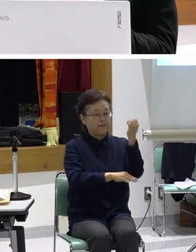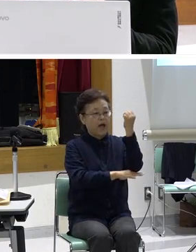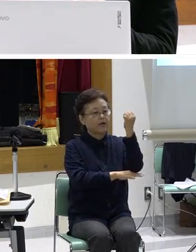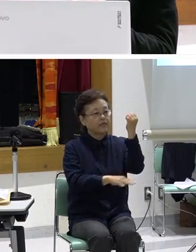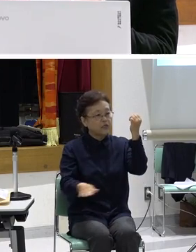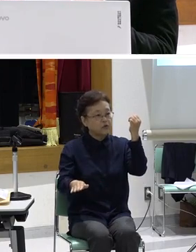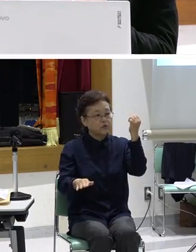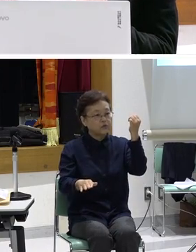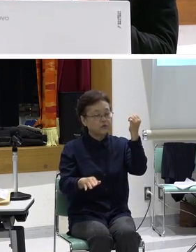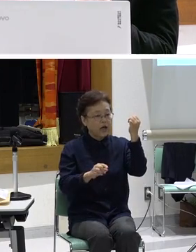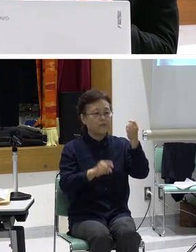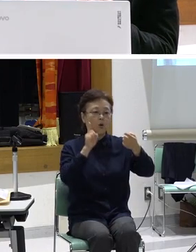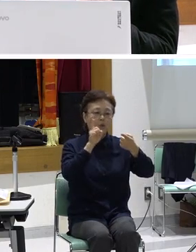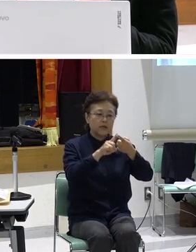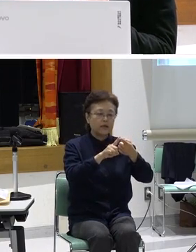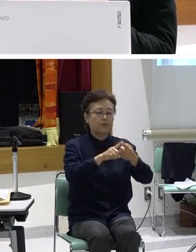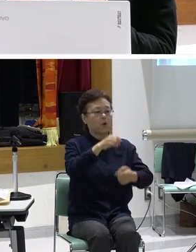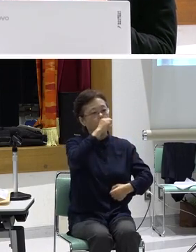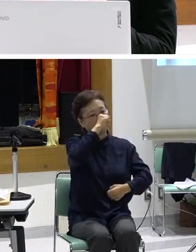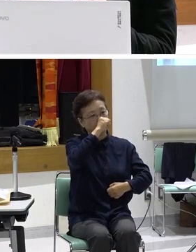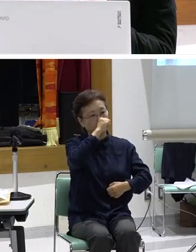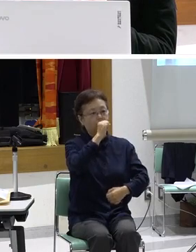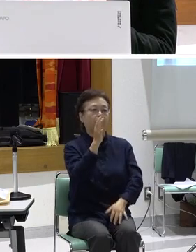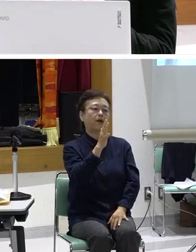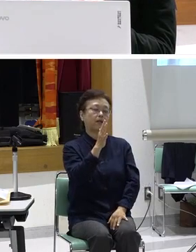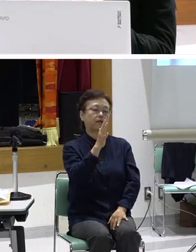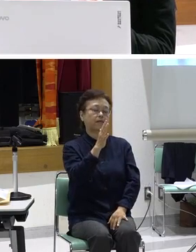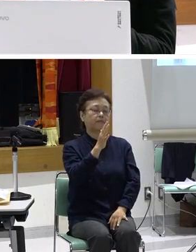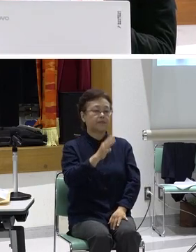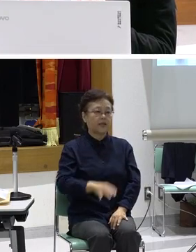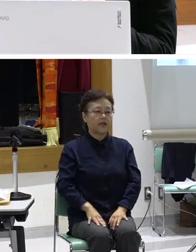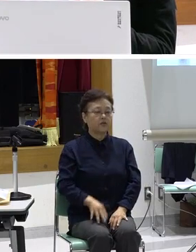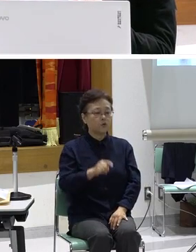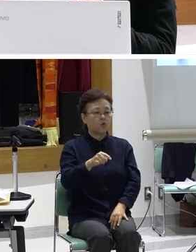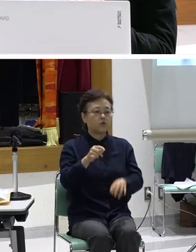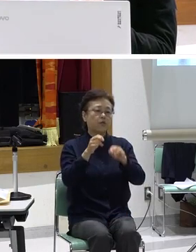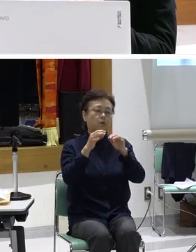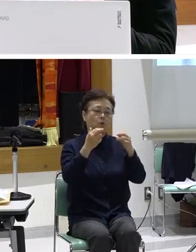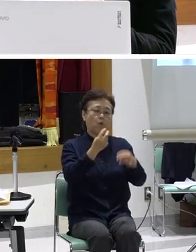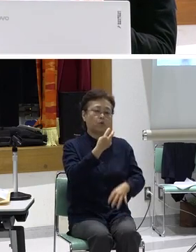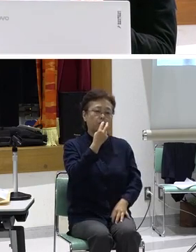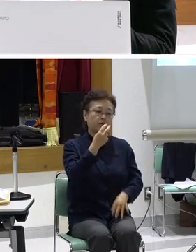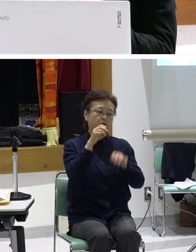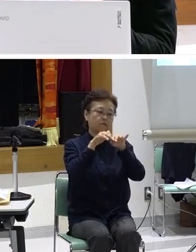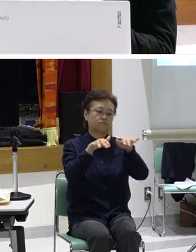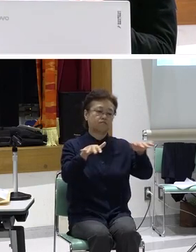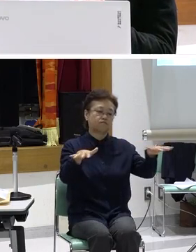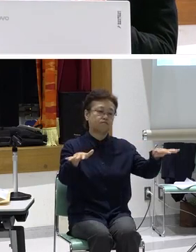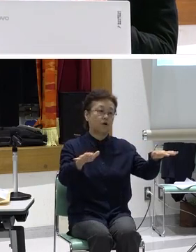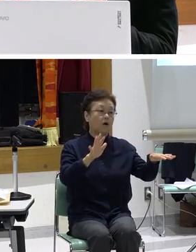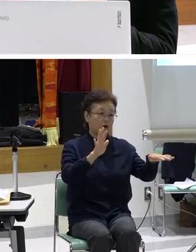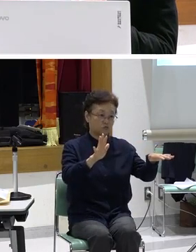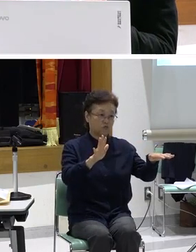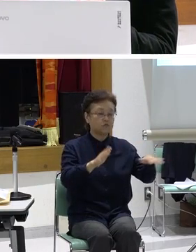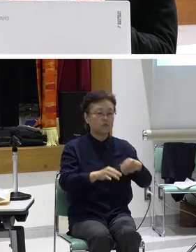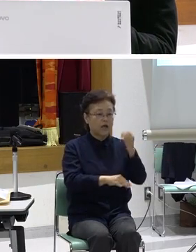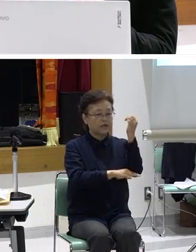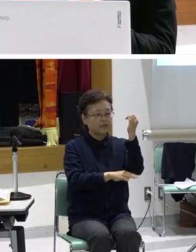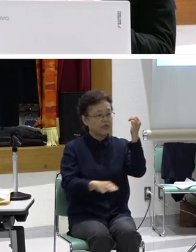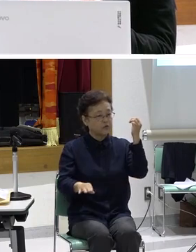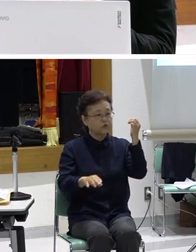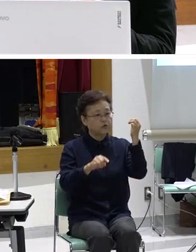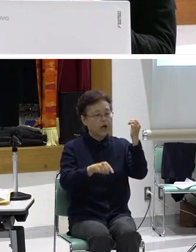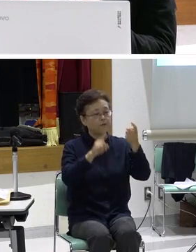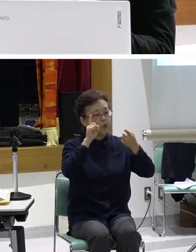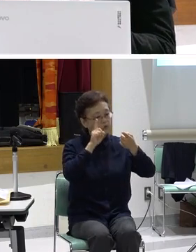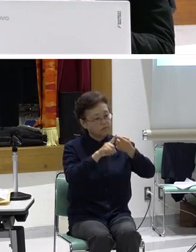しておけばいいといった風潮も一方で出てきているのが残念な現状なんですね。まあ、私なんか